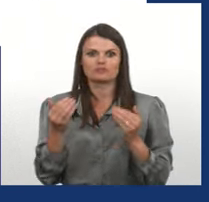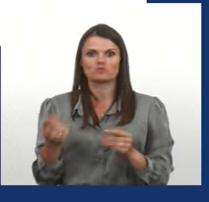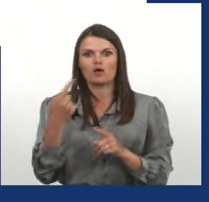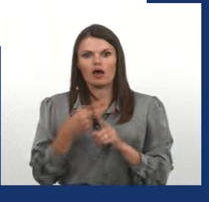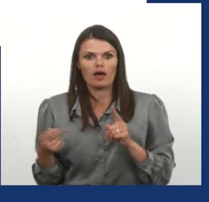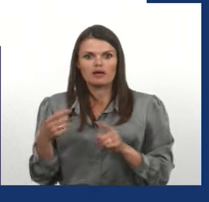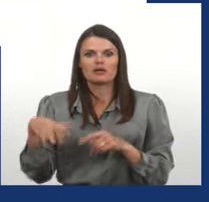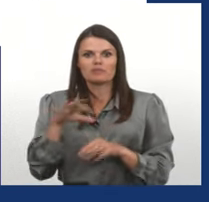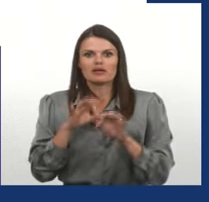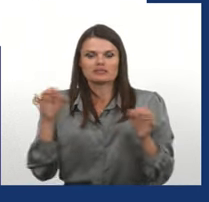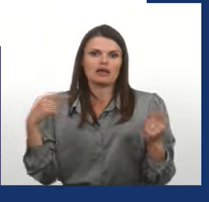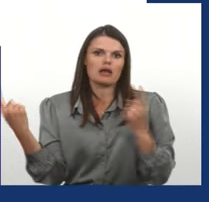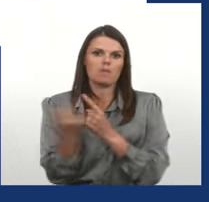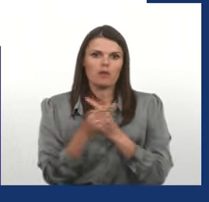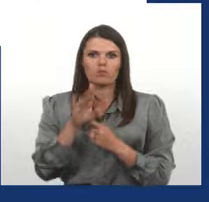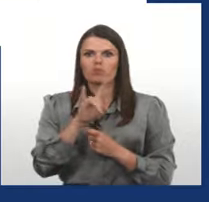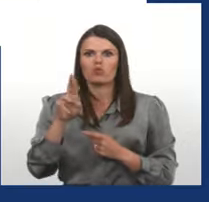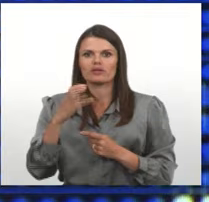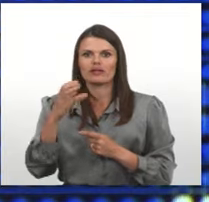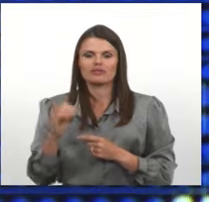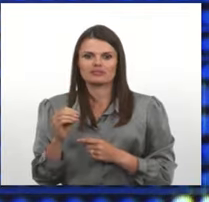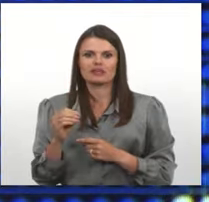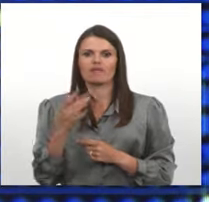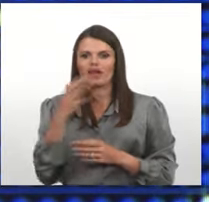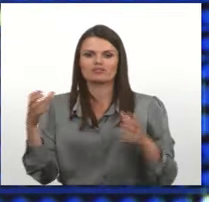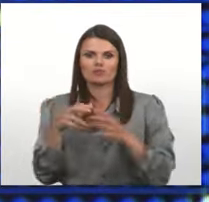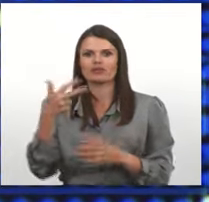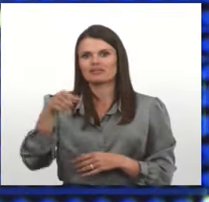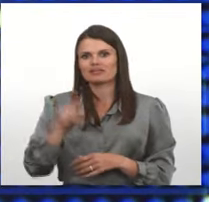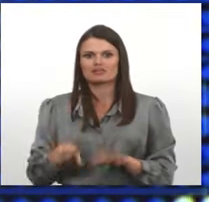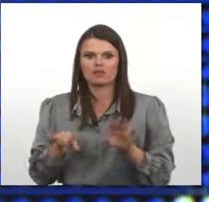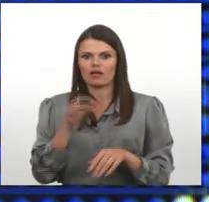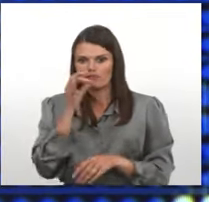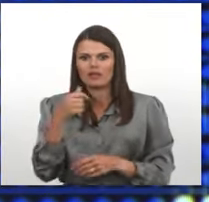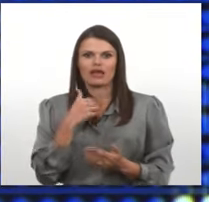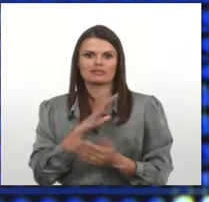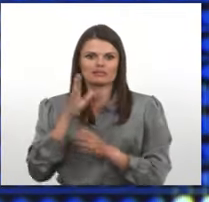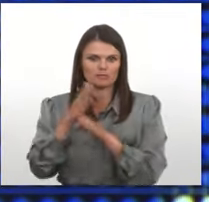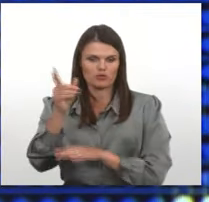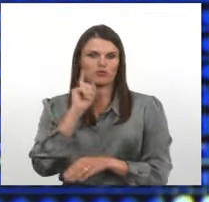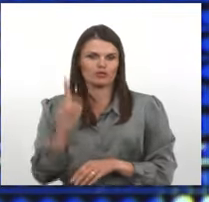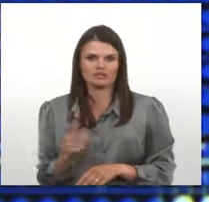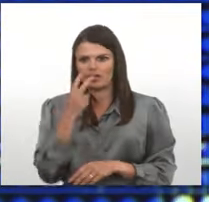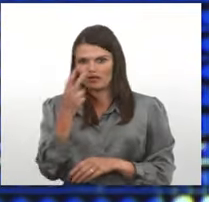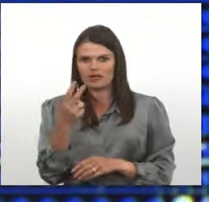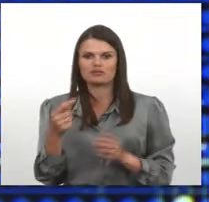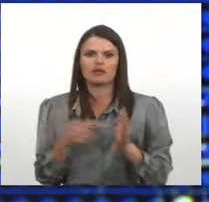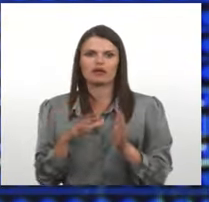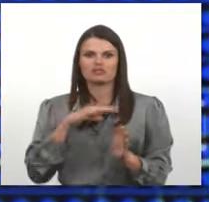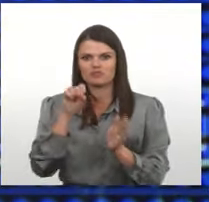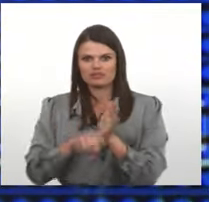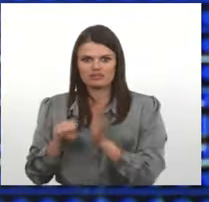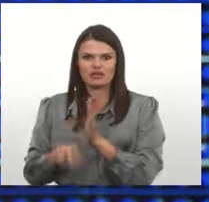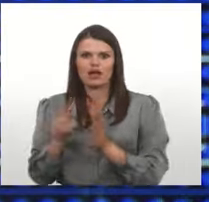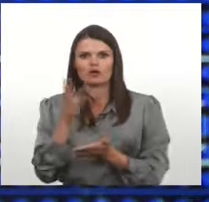mēs sākam apli ar Ināru Mūrnieci Nacionālā apvienība. Jums ir 30 sekundes, lai atbildētu šo jautājumu. Esmu bijusi Izraēlā, redzēju, kāds bija slaktiņš un